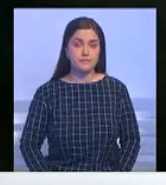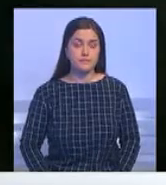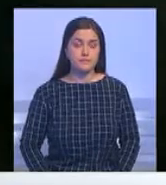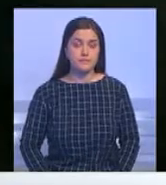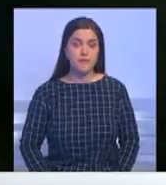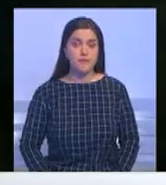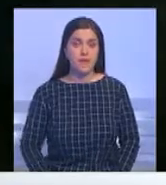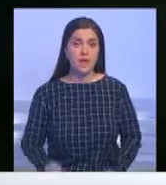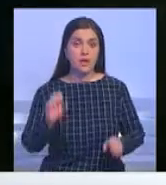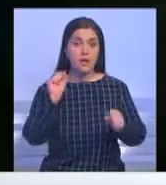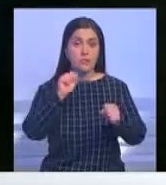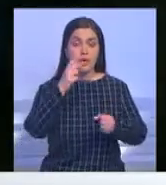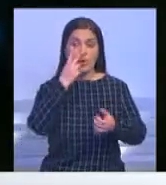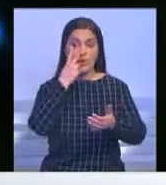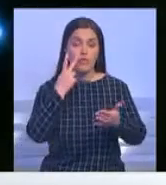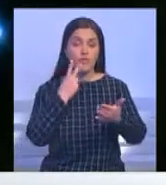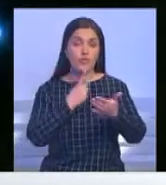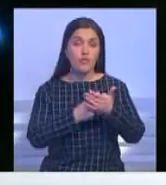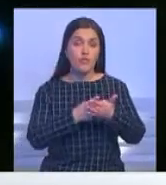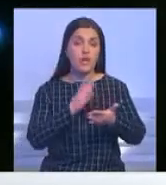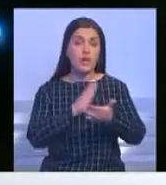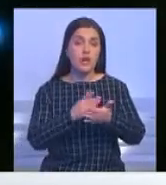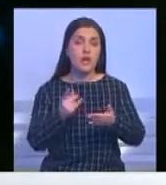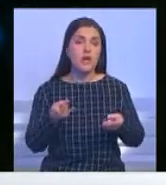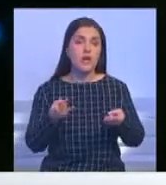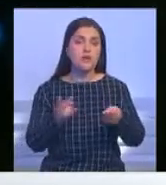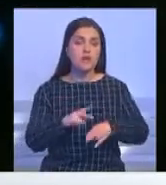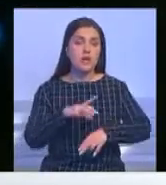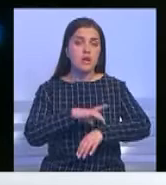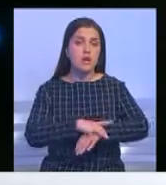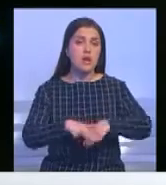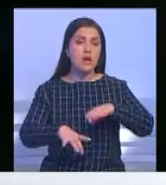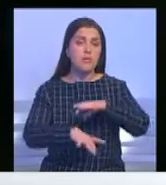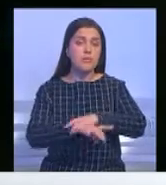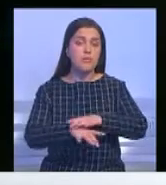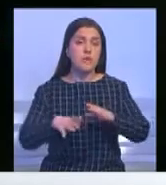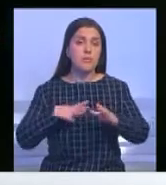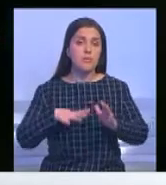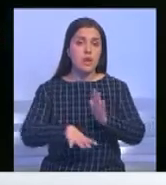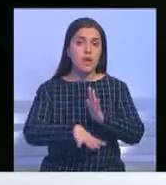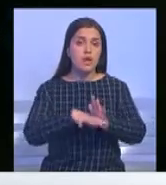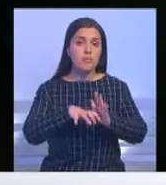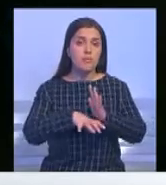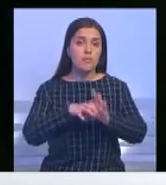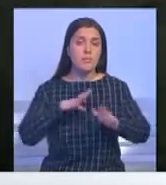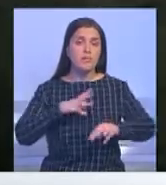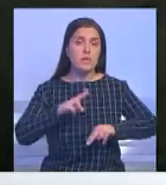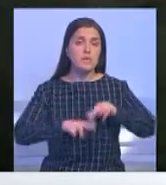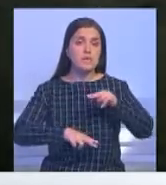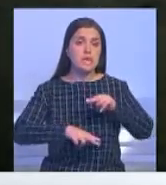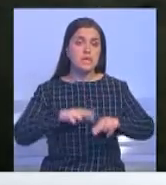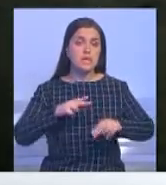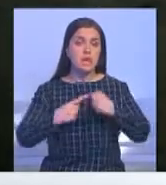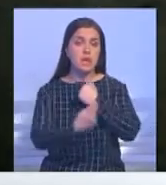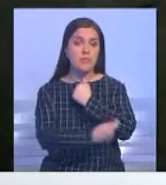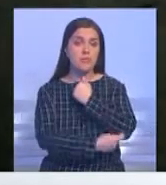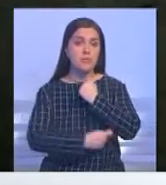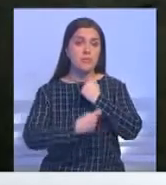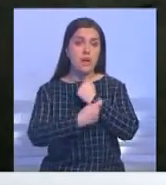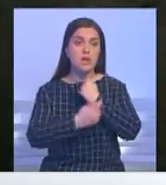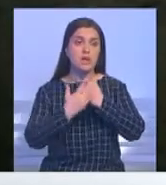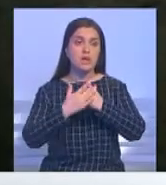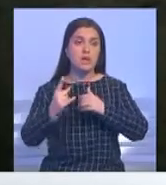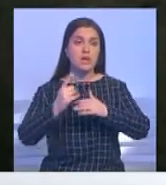Здесь вы можете видеть следы кирки. Их оставили рабы, которые добывали строительные материалы – туф и пуцулан. Длинные